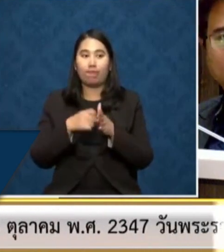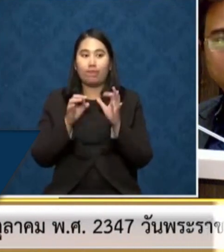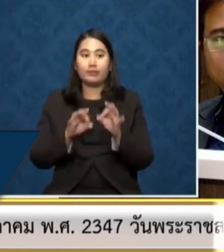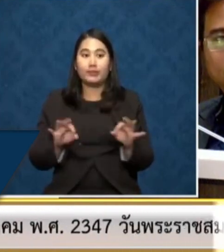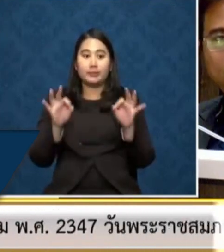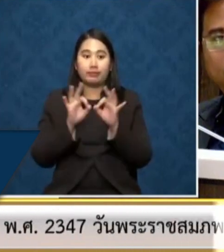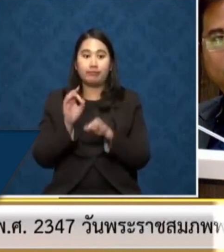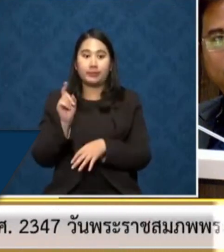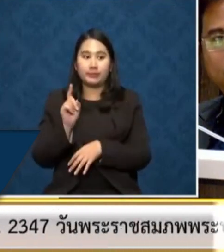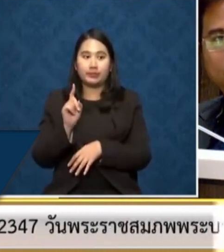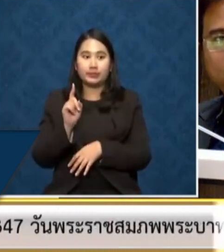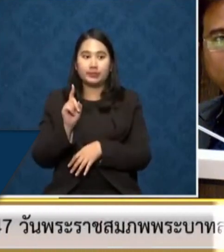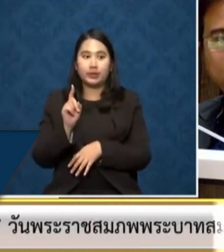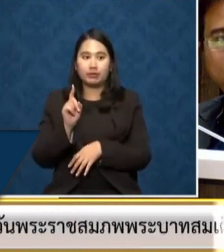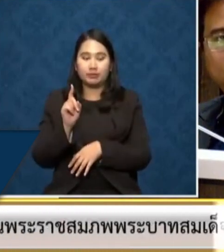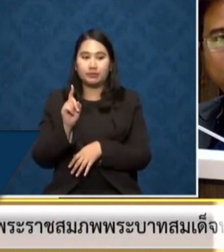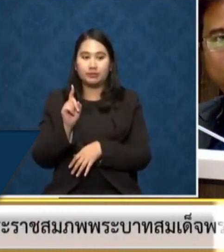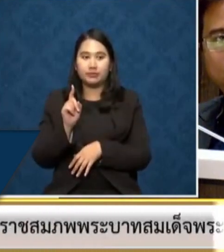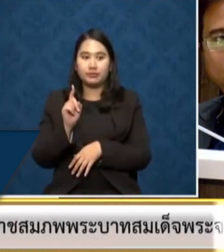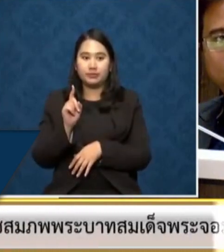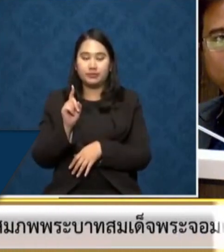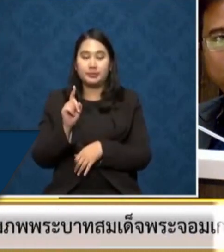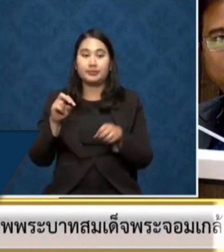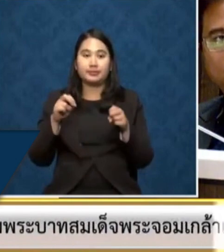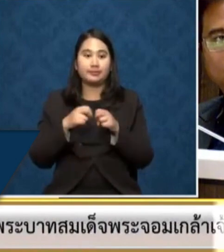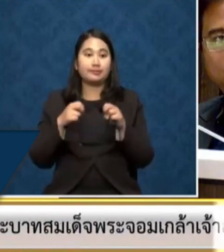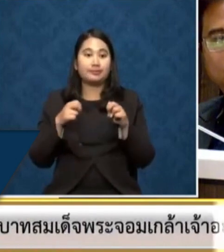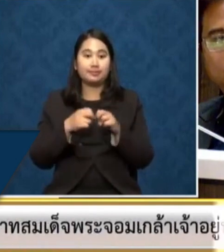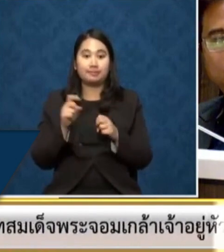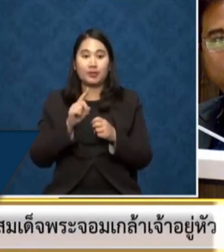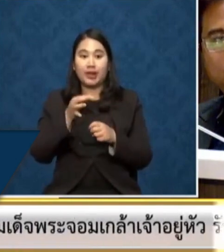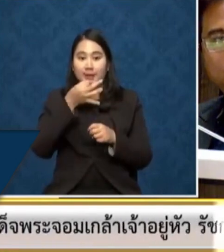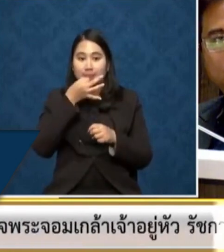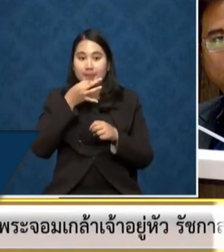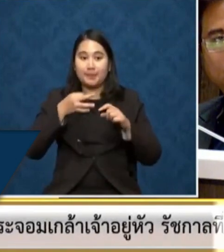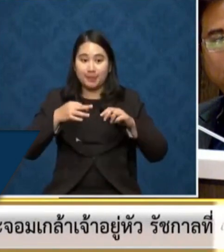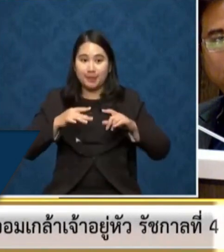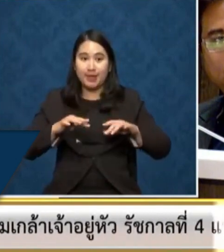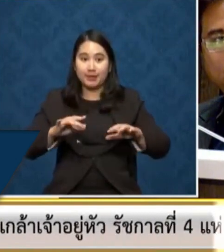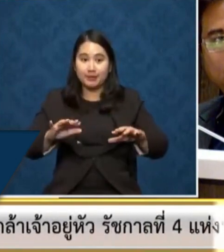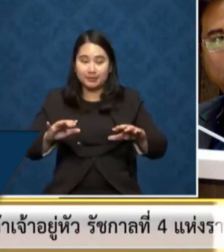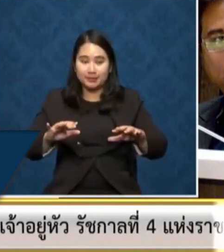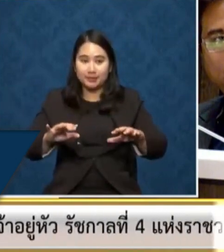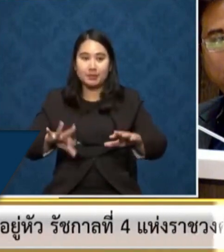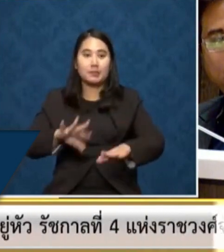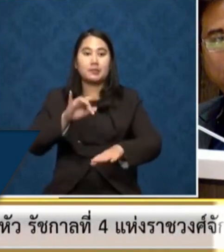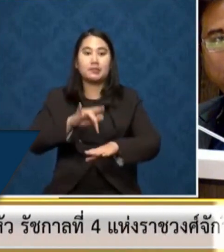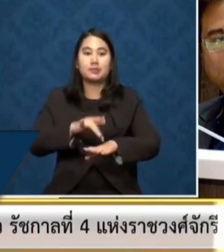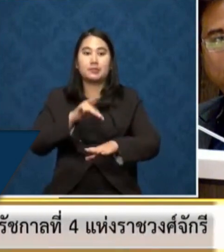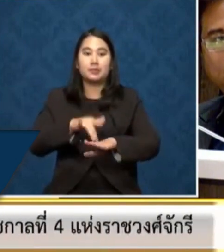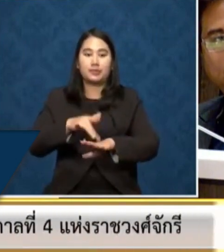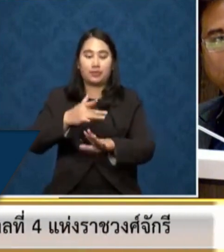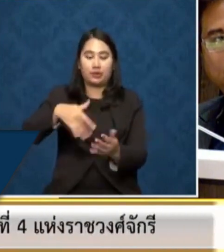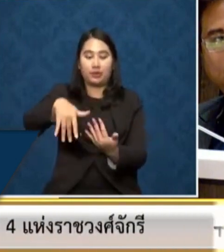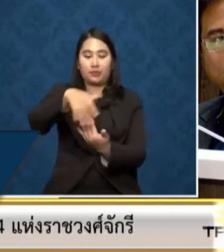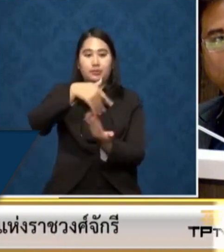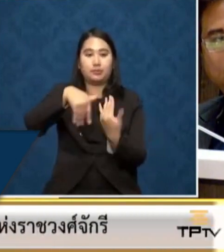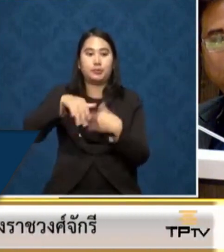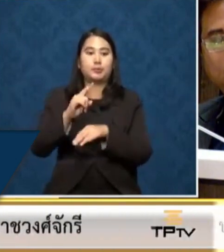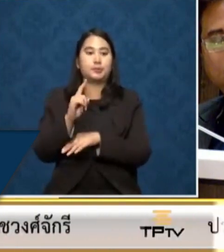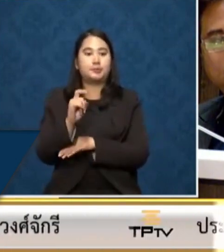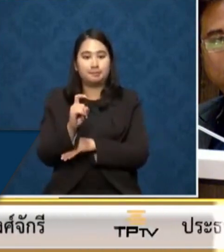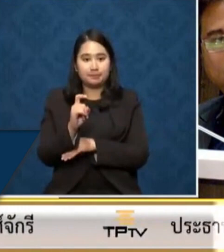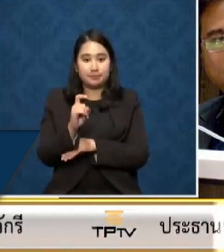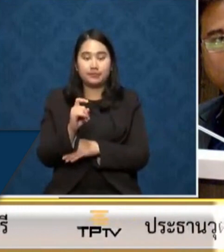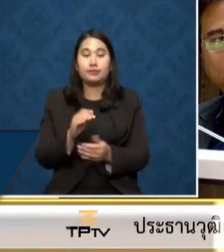ส่วนหนึ่งก็คงหนีไม่พ้นการเสื่อมโทรมของทรัพยากรทางทะเลการทำลายระบบนิเวศทางทะเล